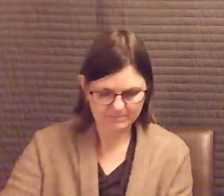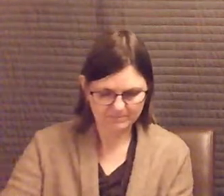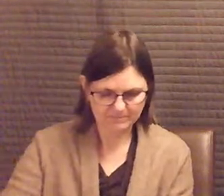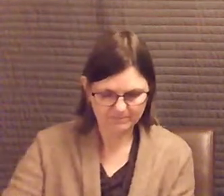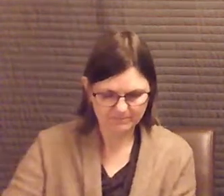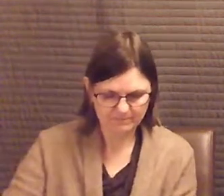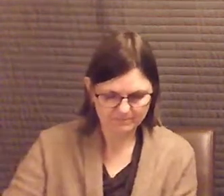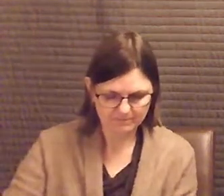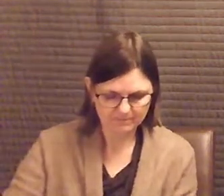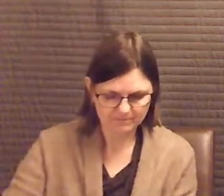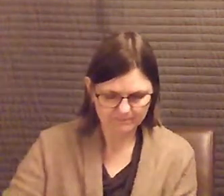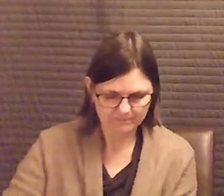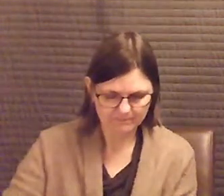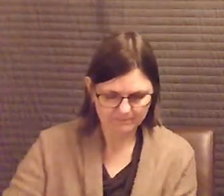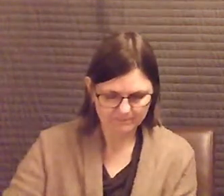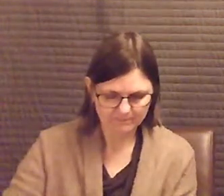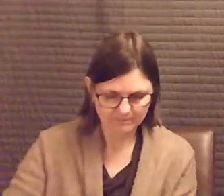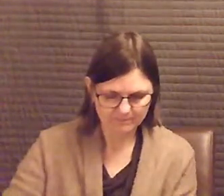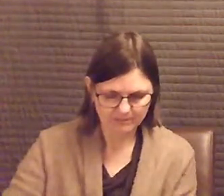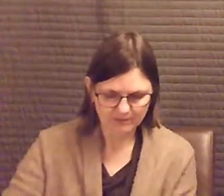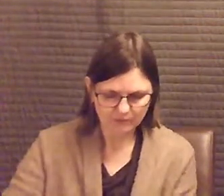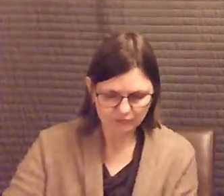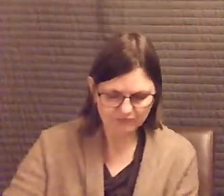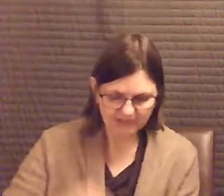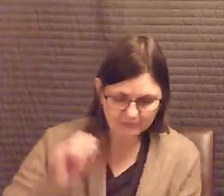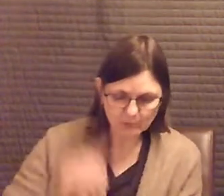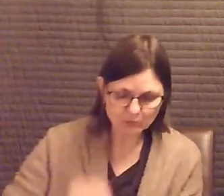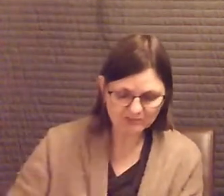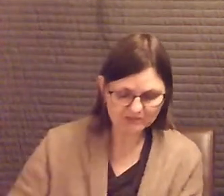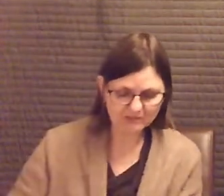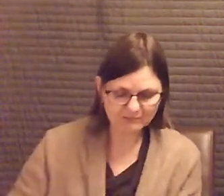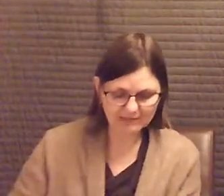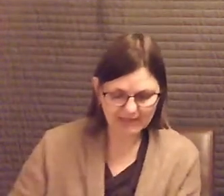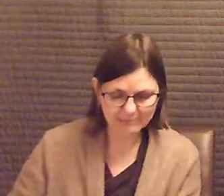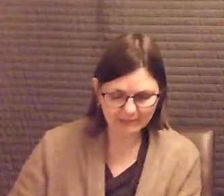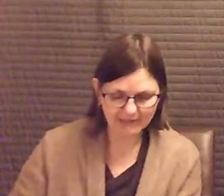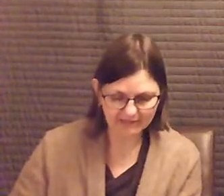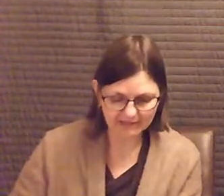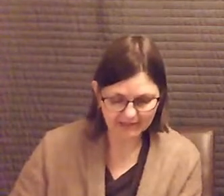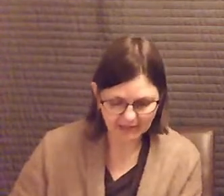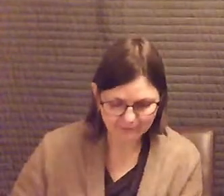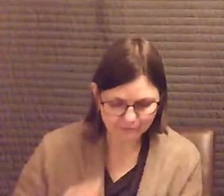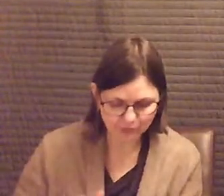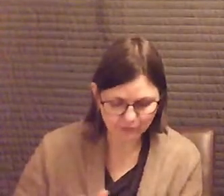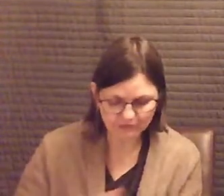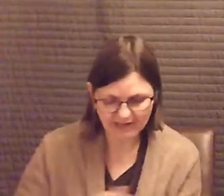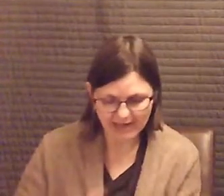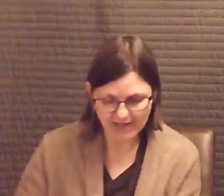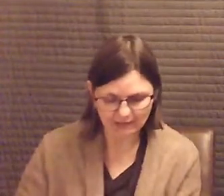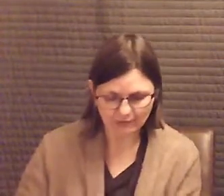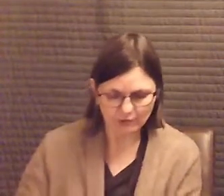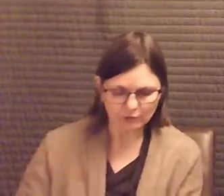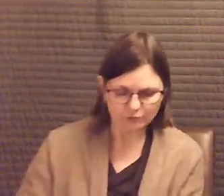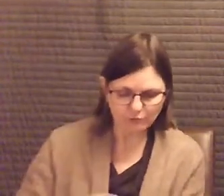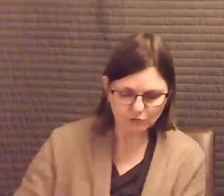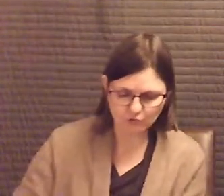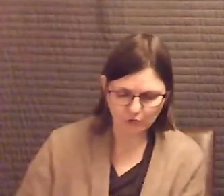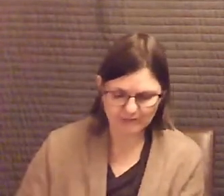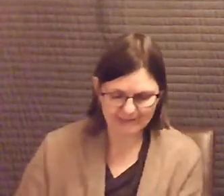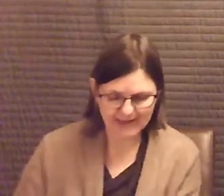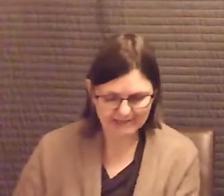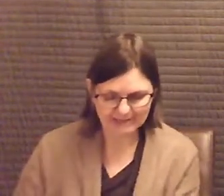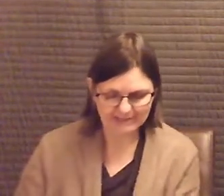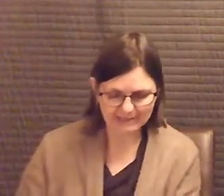deel van de lijn pietje de strikte logische stap naar de hemel en die je gaf donder en hagel vuur